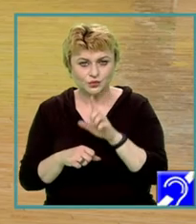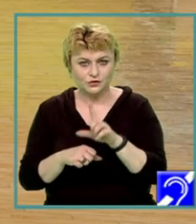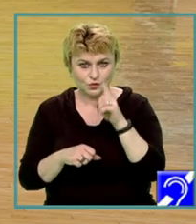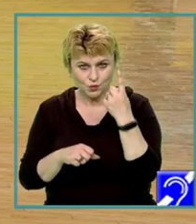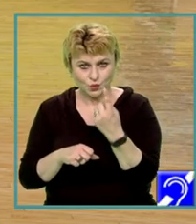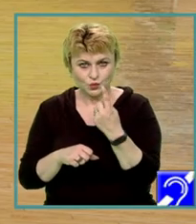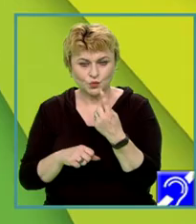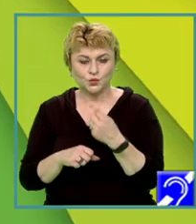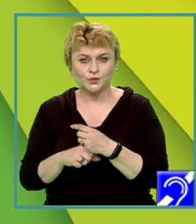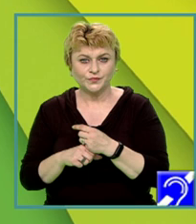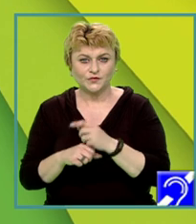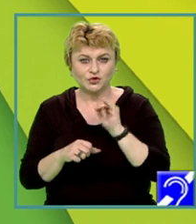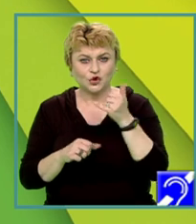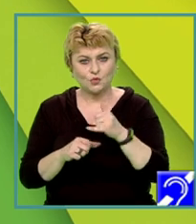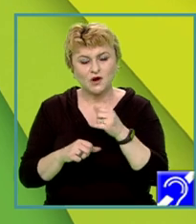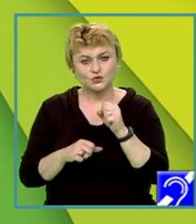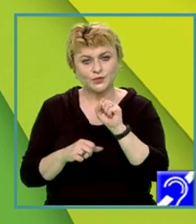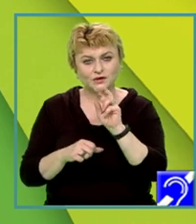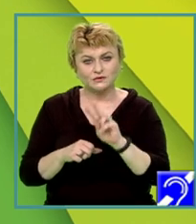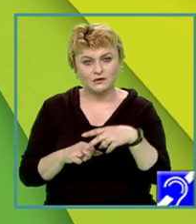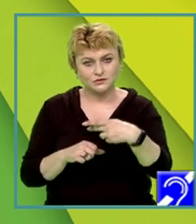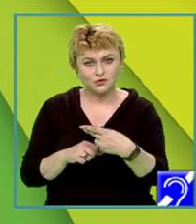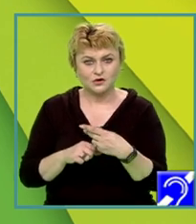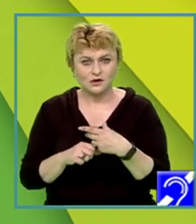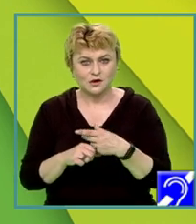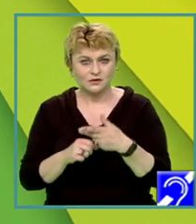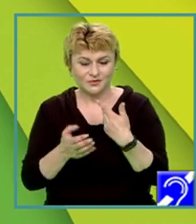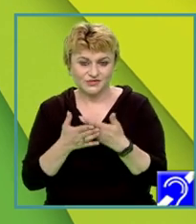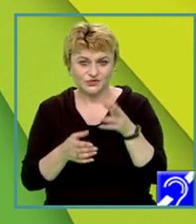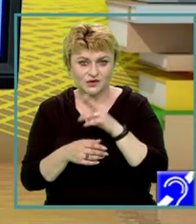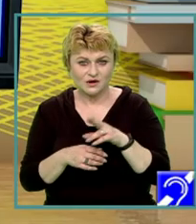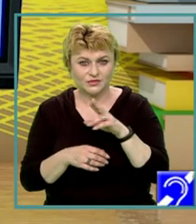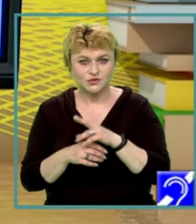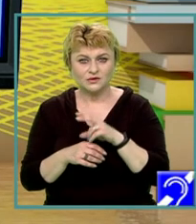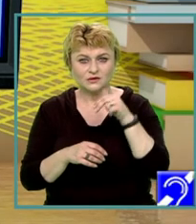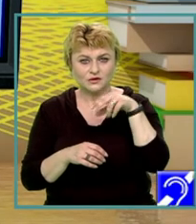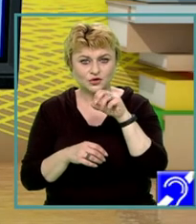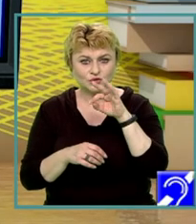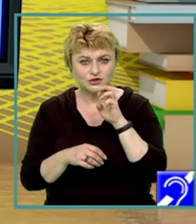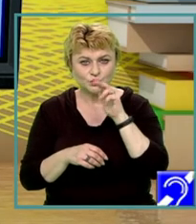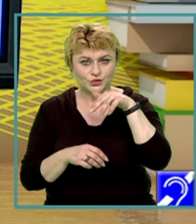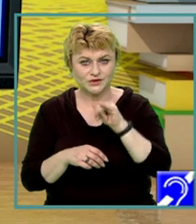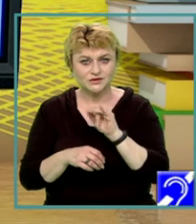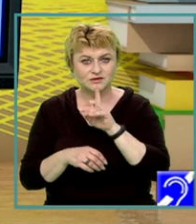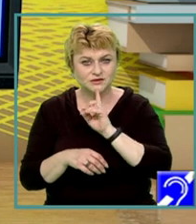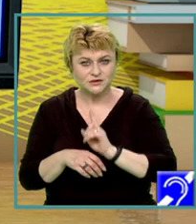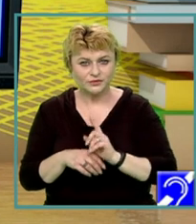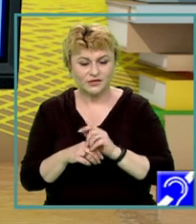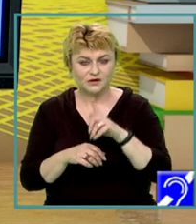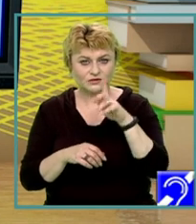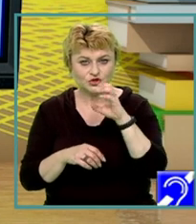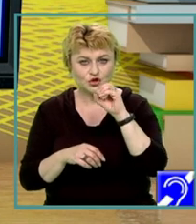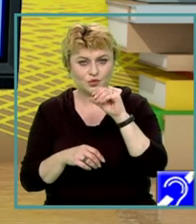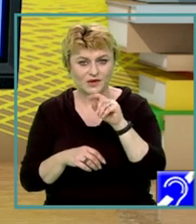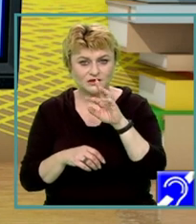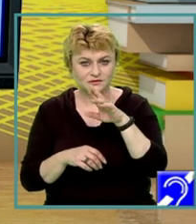al doilea subiectul de geometrie care ne va ajuta să recapitulăm câteva noțiuni simple din geometria de clasele